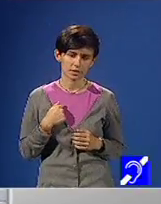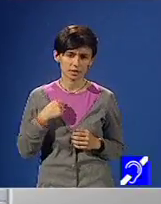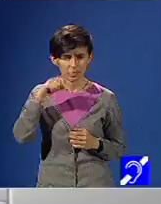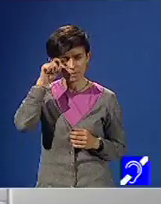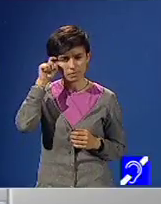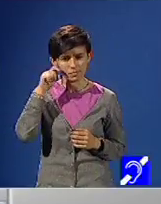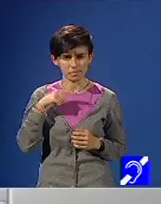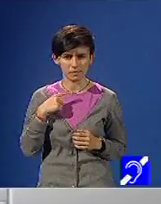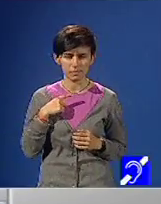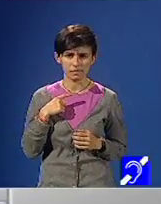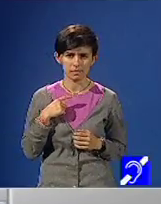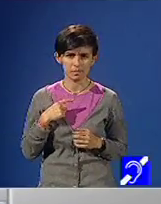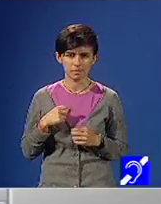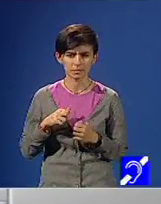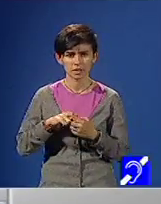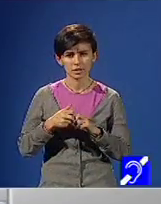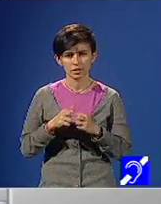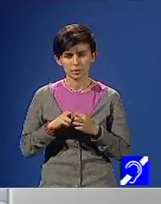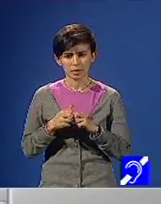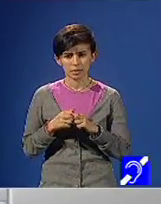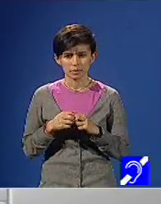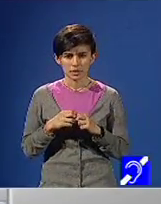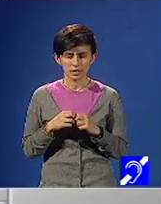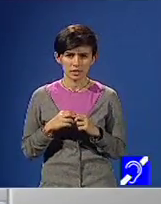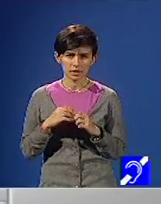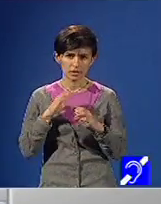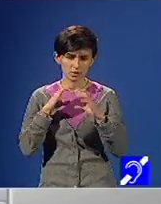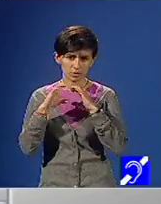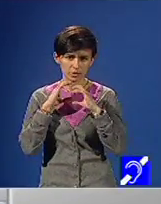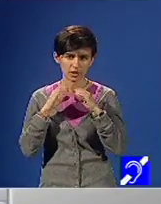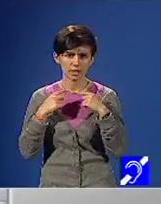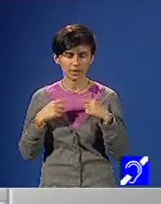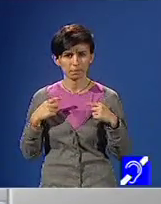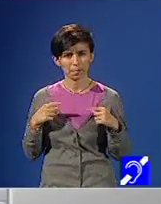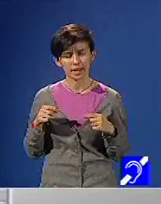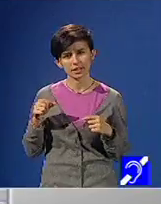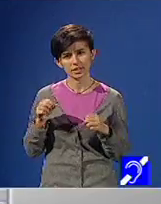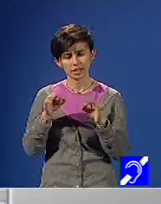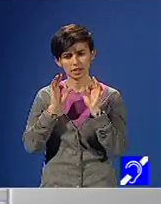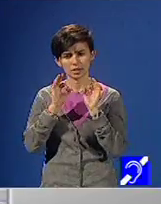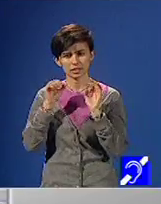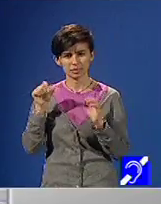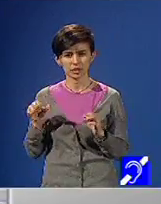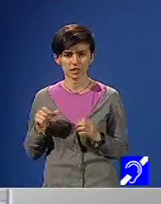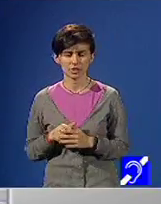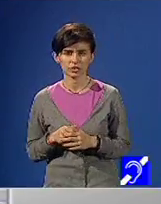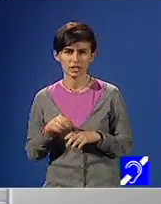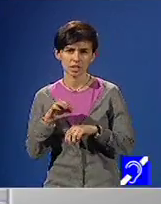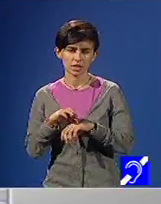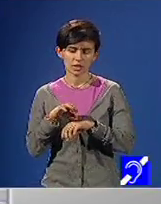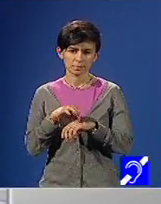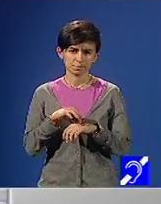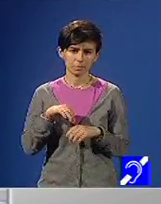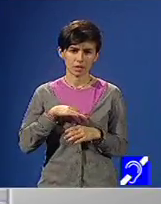și o problemă de comunicare între specialiști. Medicul de familie ar avea un rol